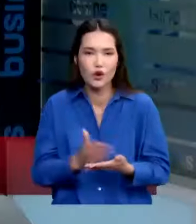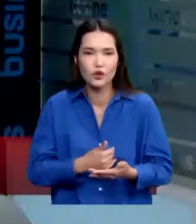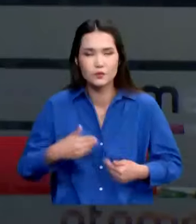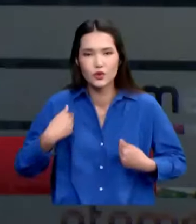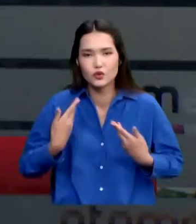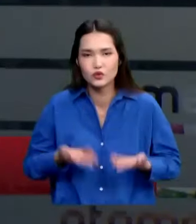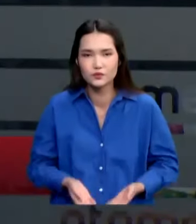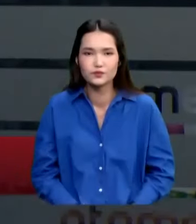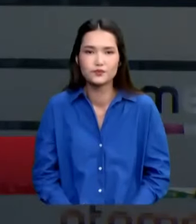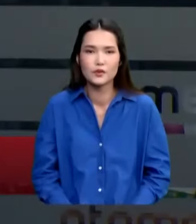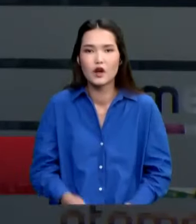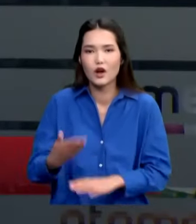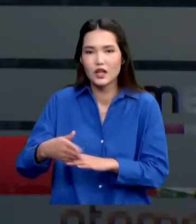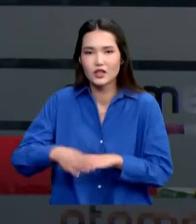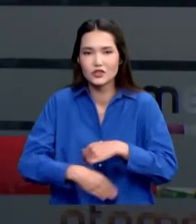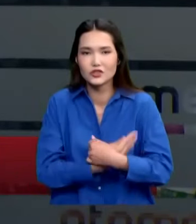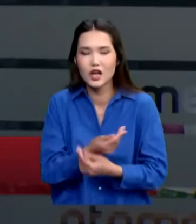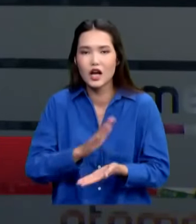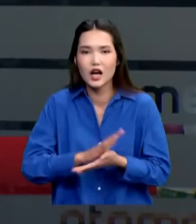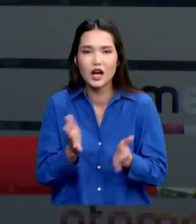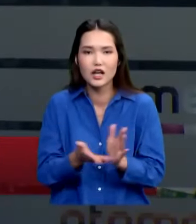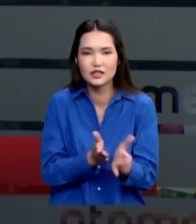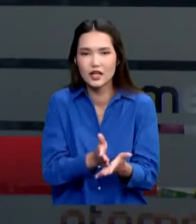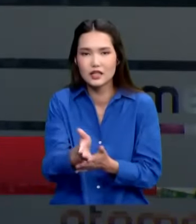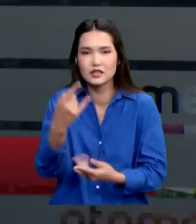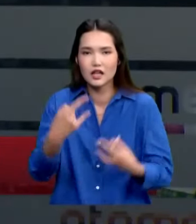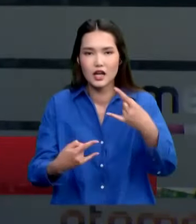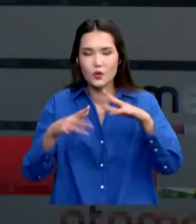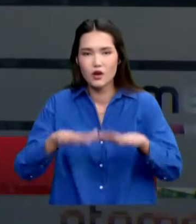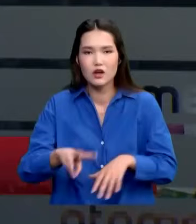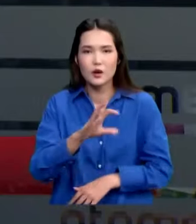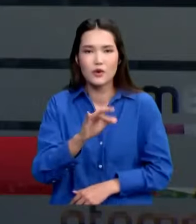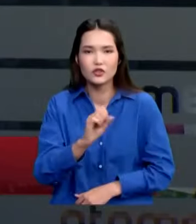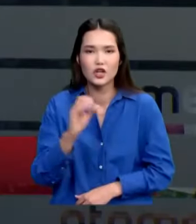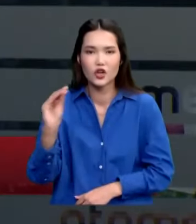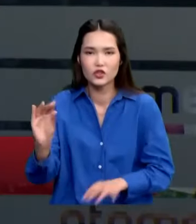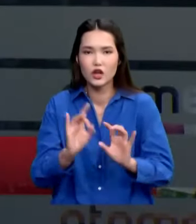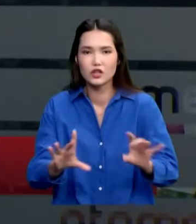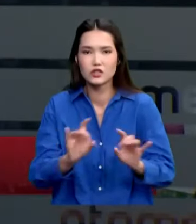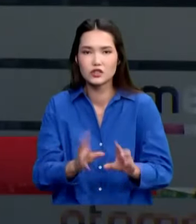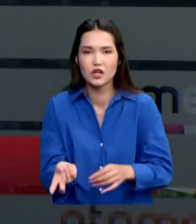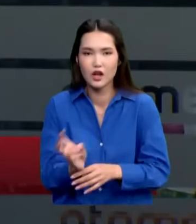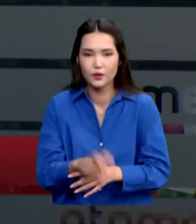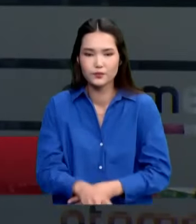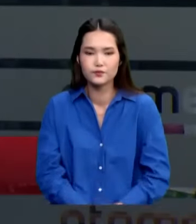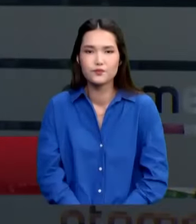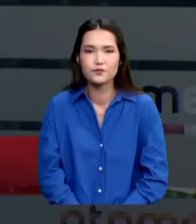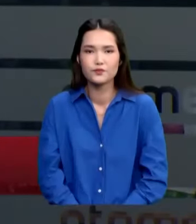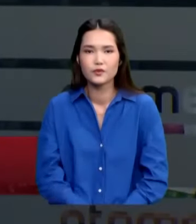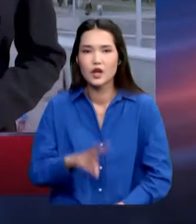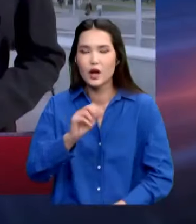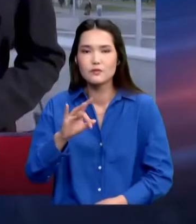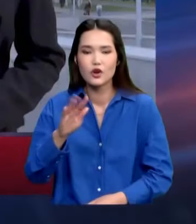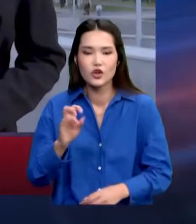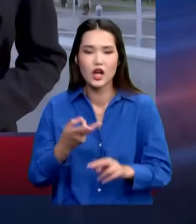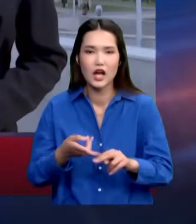ұсынылды. Несиелеудің жаңа шарттарын тікелей эфирде әріптесім Маржан Жұмабай айтып беруге дайын. Маржан, бұл